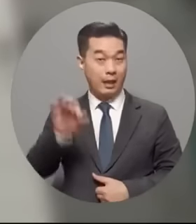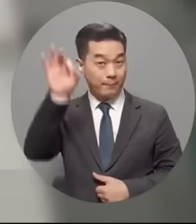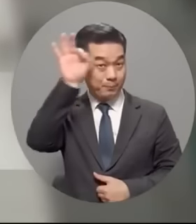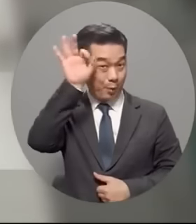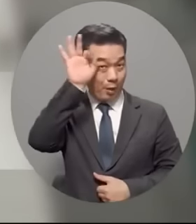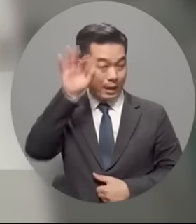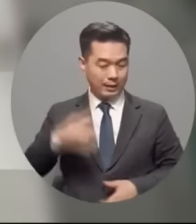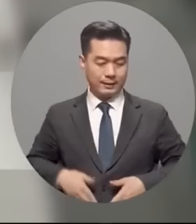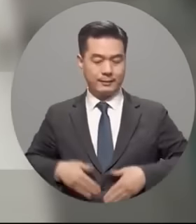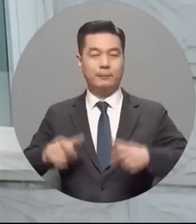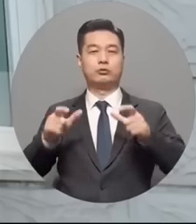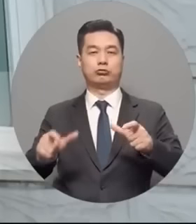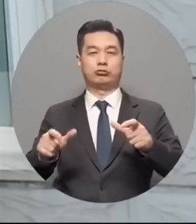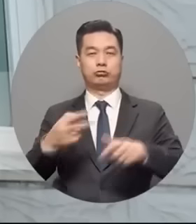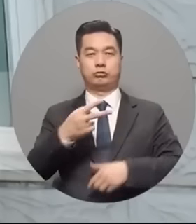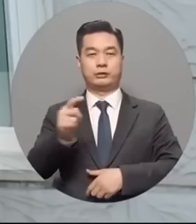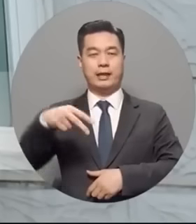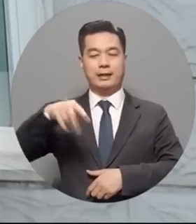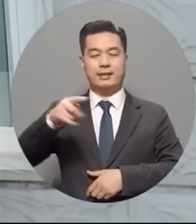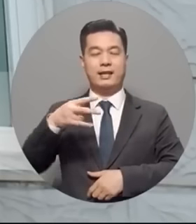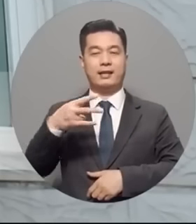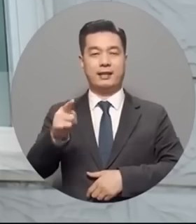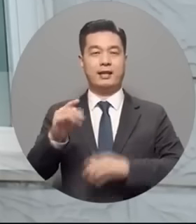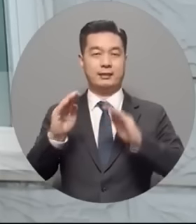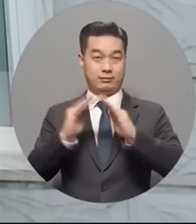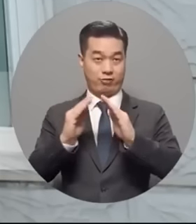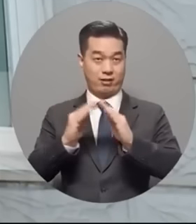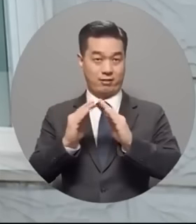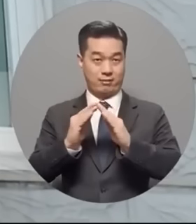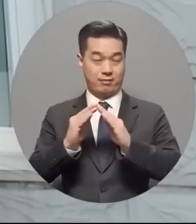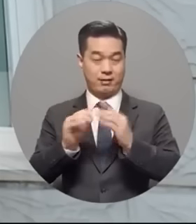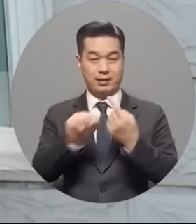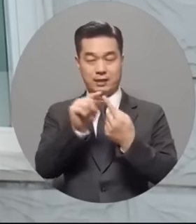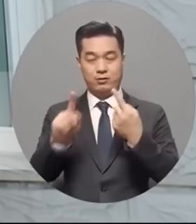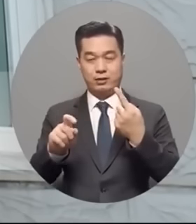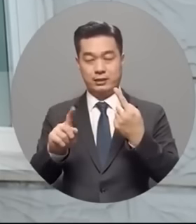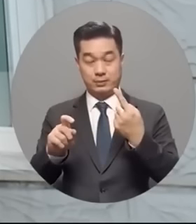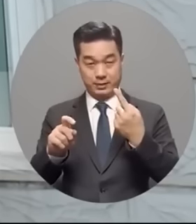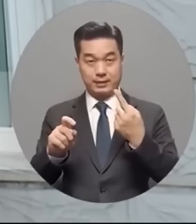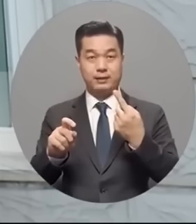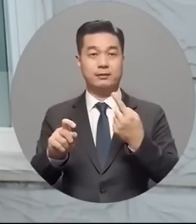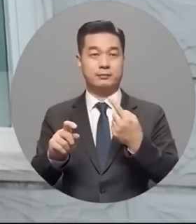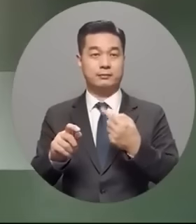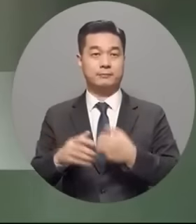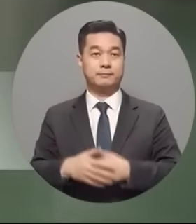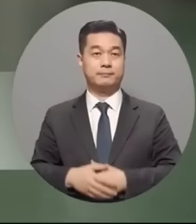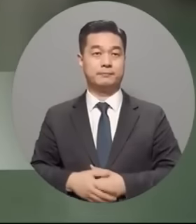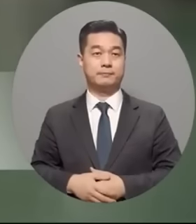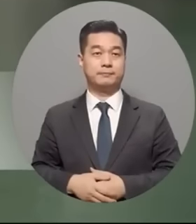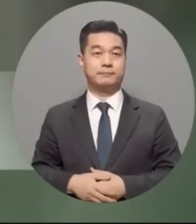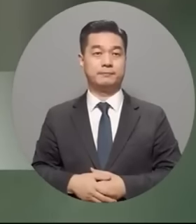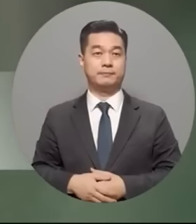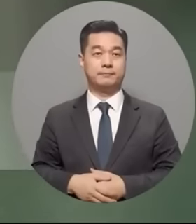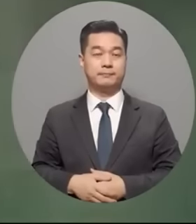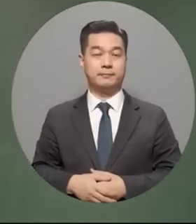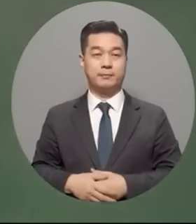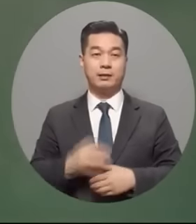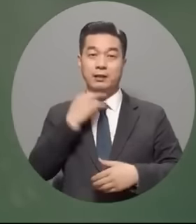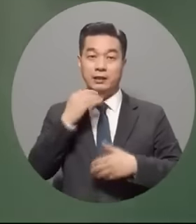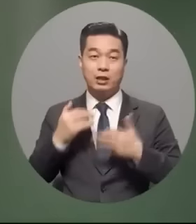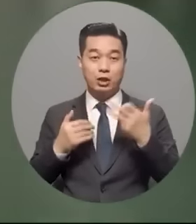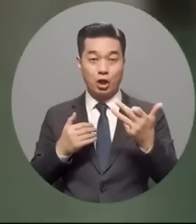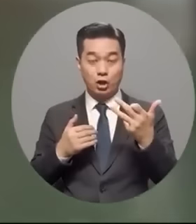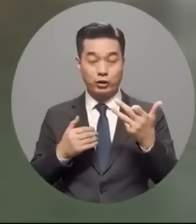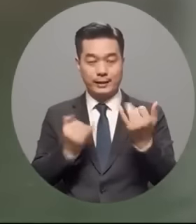한 다세대 주택입니다. 지난해 12월 30일 밤 이곳에 혼자 사는 40대 남성이 18살 여학생을